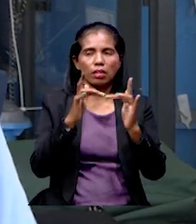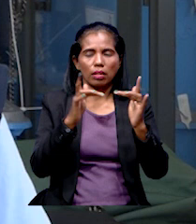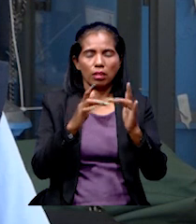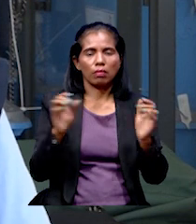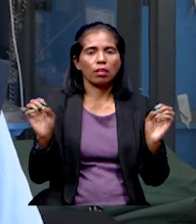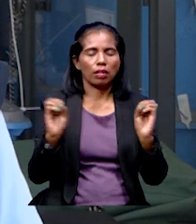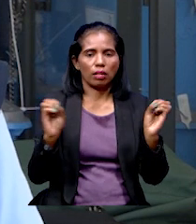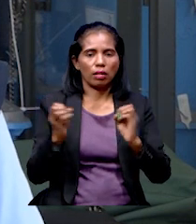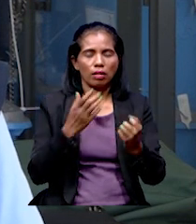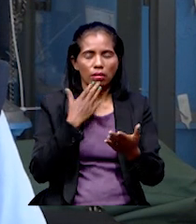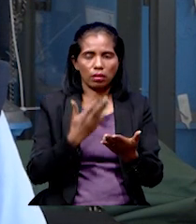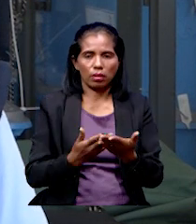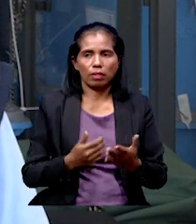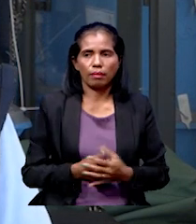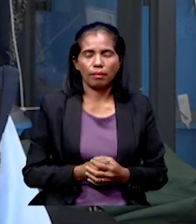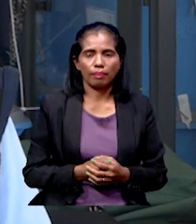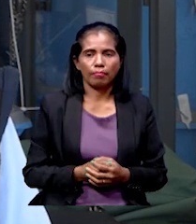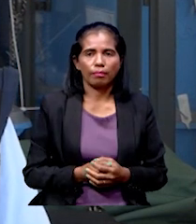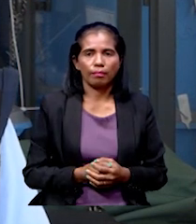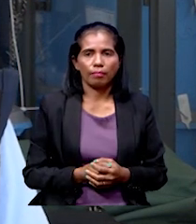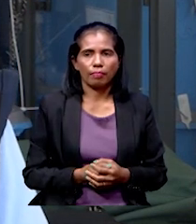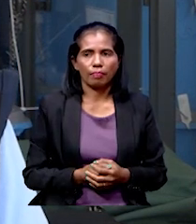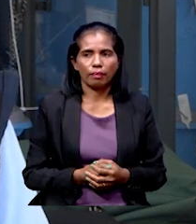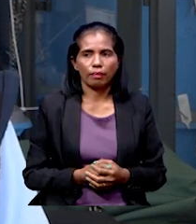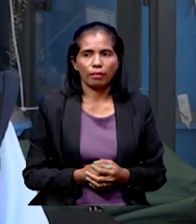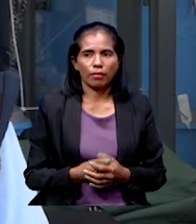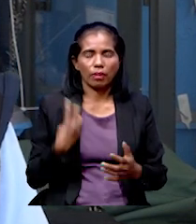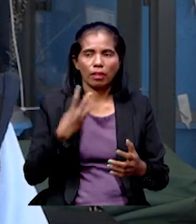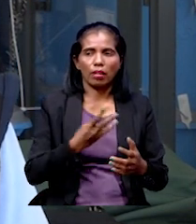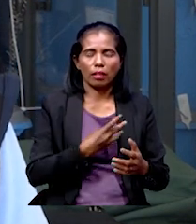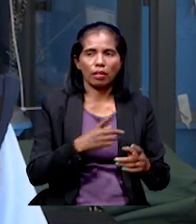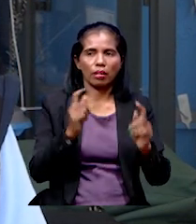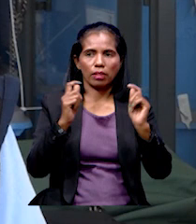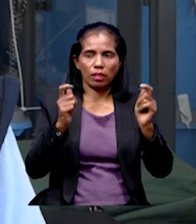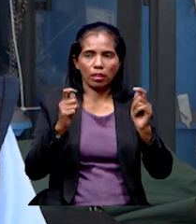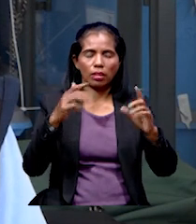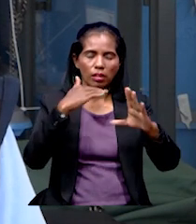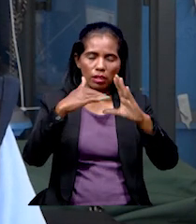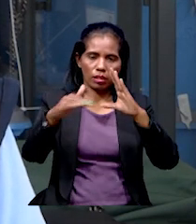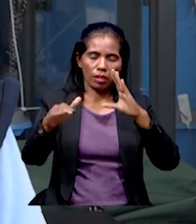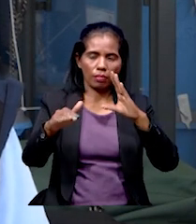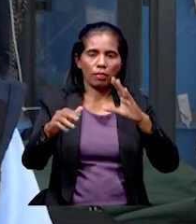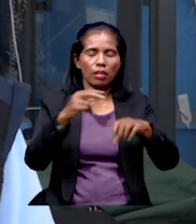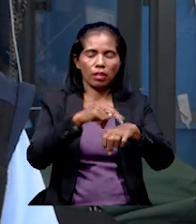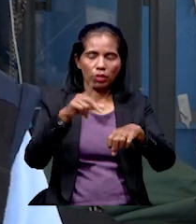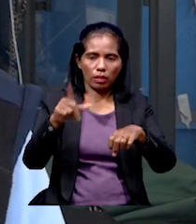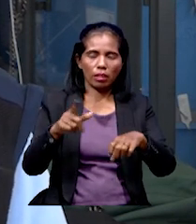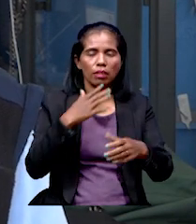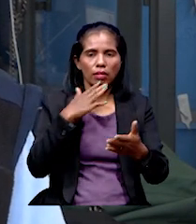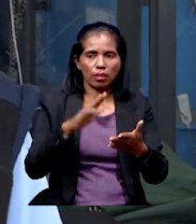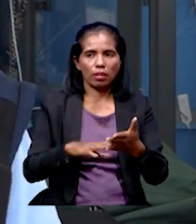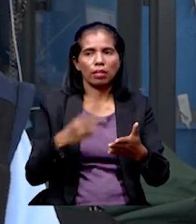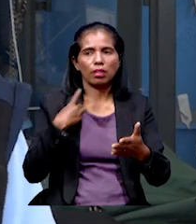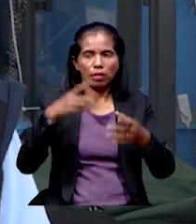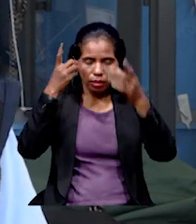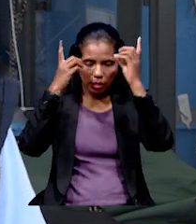dia. Kita kok remote si nasional mus lah dia kena fatin. Entah tu ikut so kita di sini